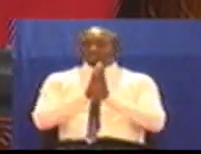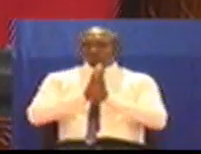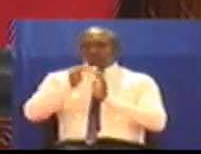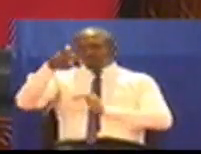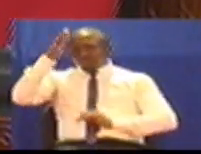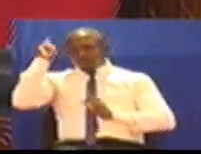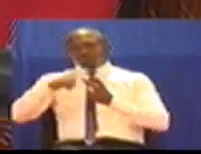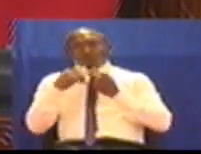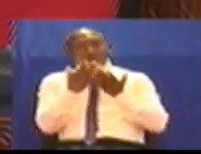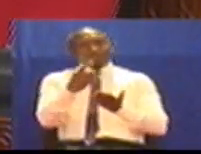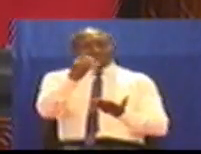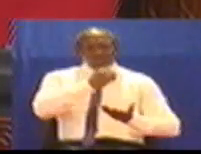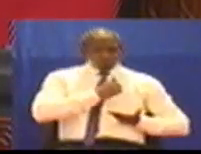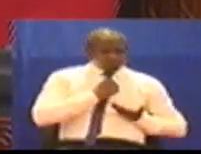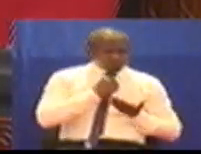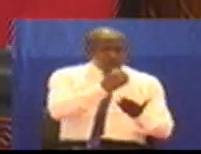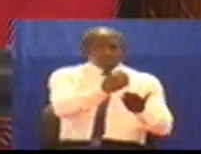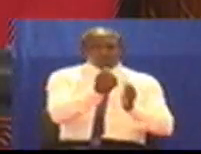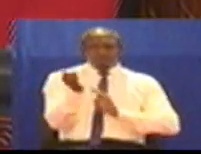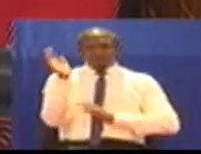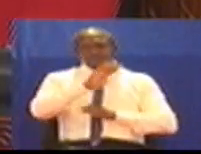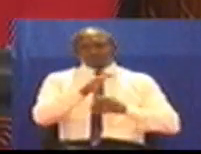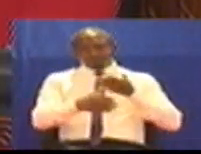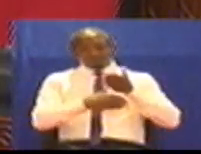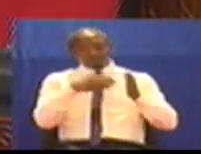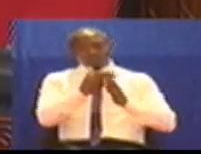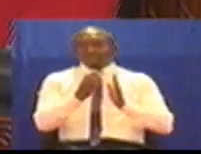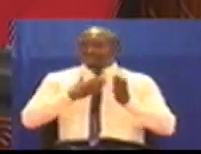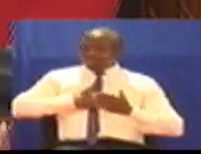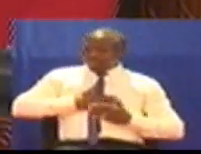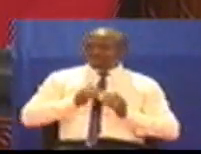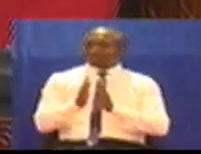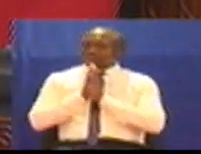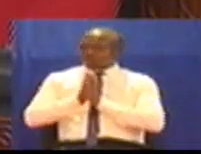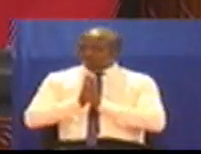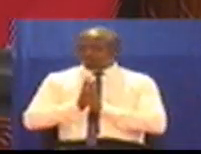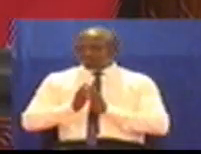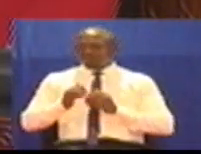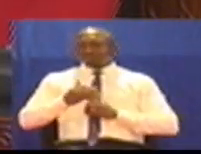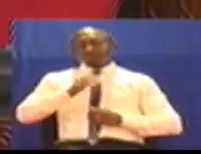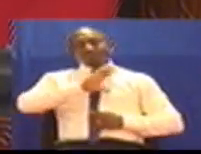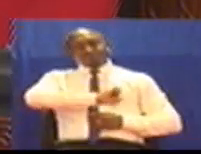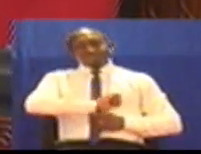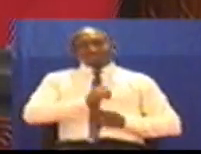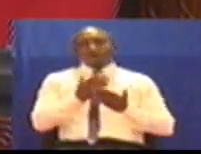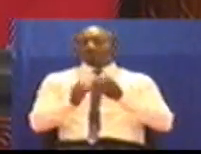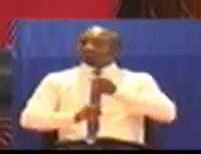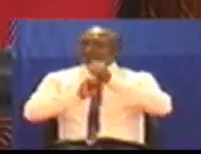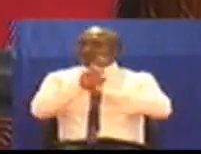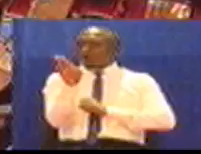Niombe pesa hizi ziende zikafanye kazi iliyokusudiwa. Asante sana Mheshimiwa Naibu Spika kwa kunivumilia. Naunga mkono